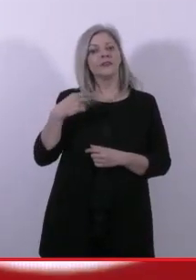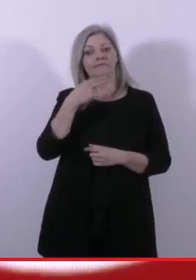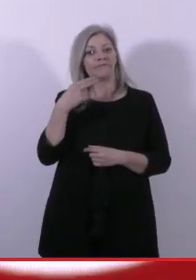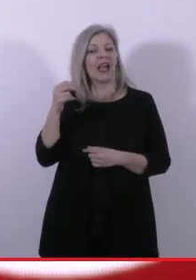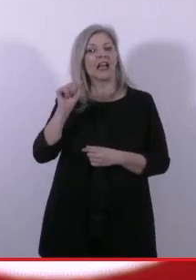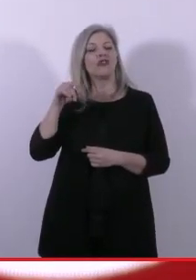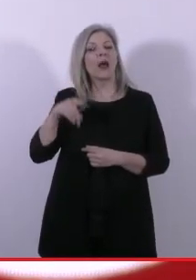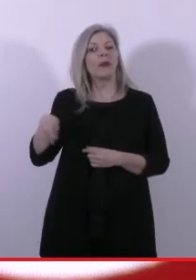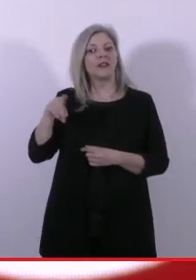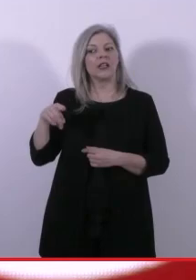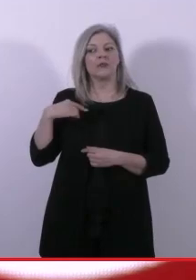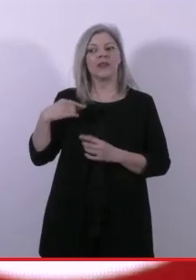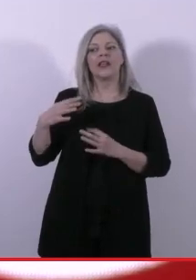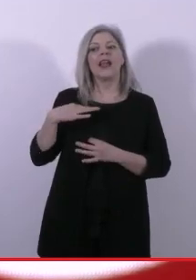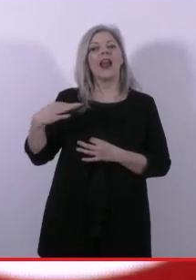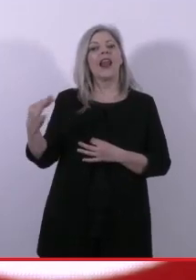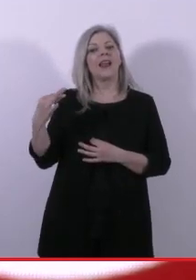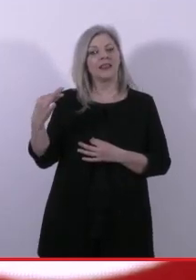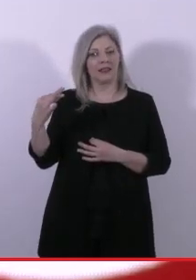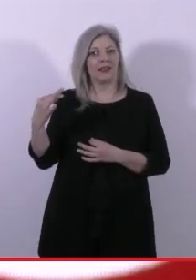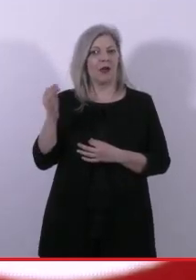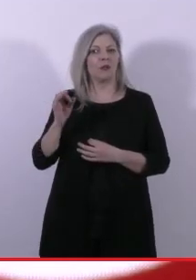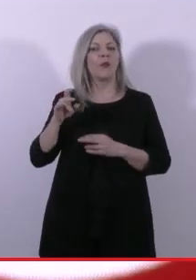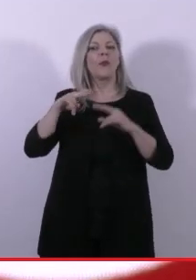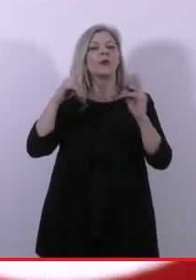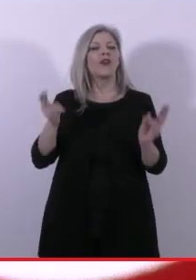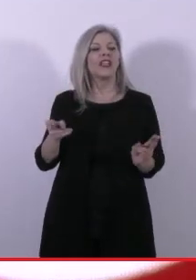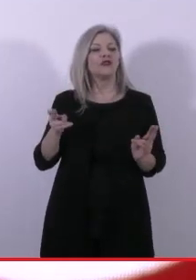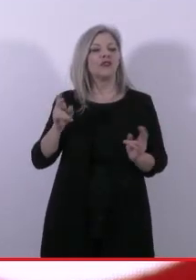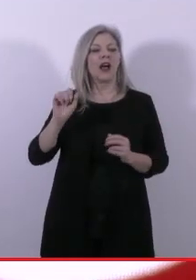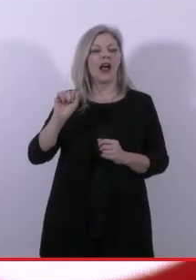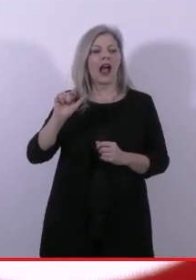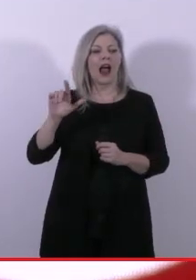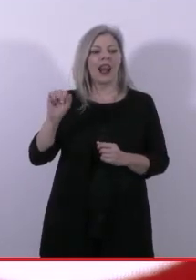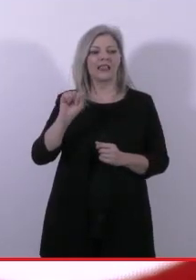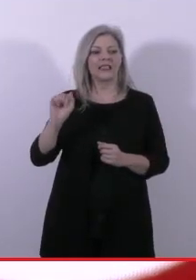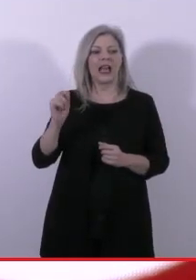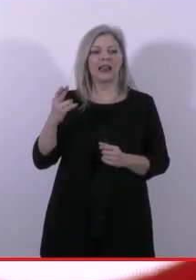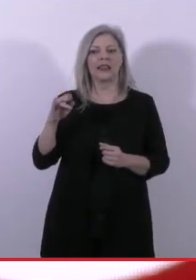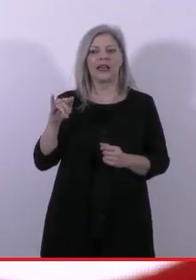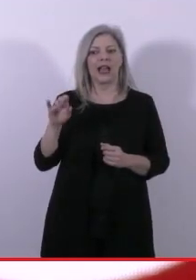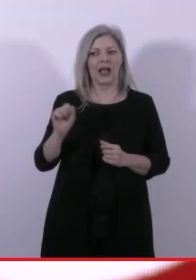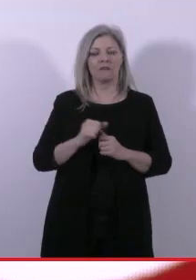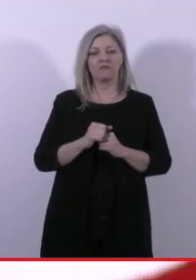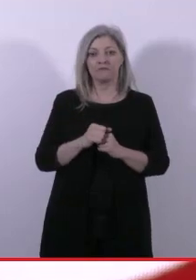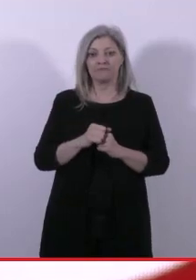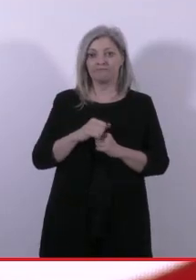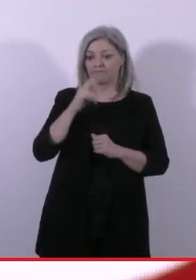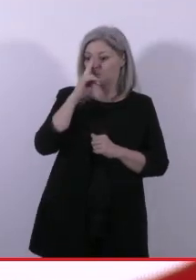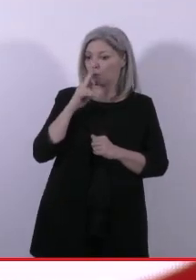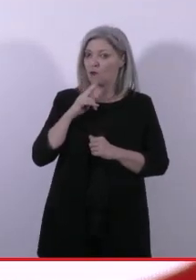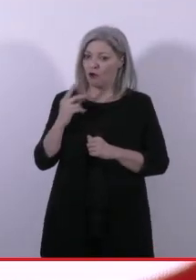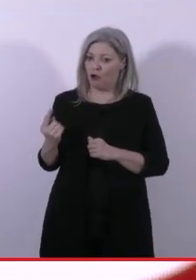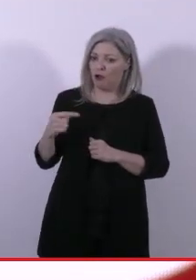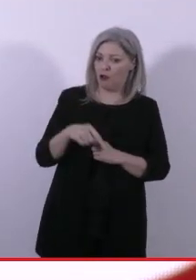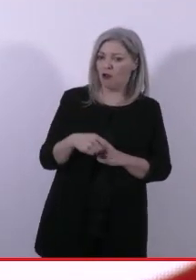eletta RSU la Campari di Novi Ligure, in provincia di Alessandria. È una grande emozione essere qui oggi, nonché un